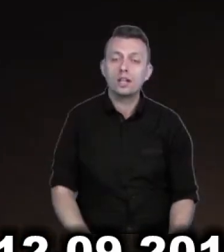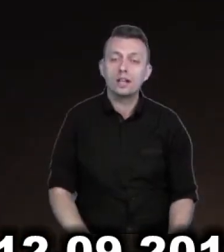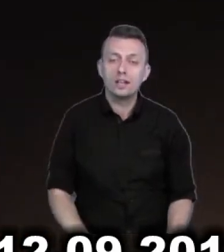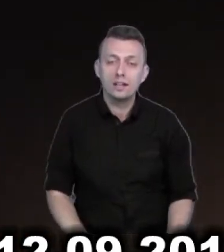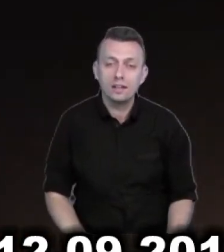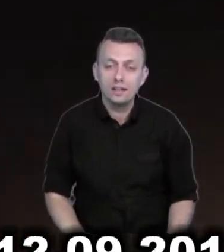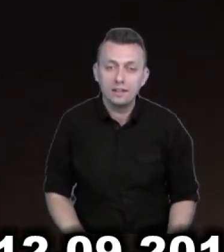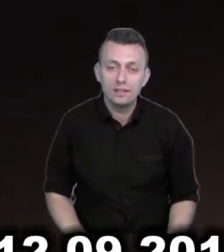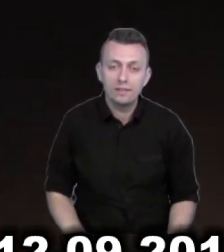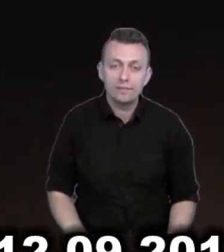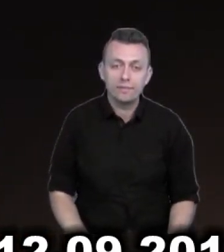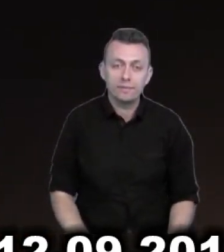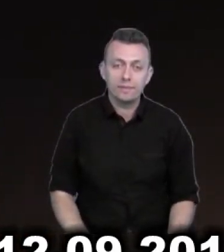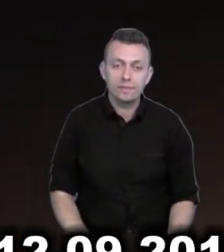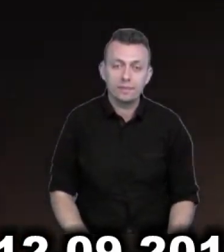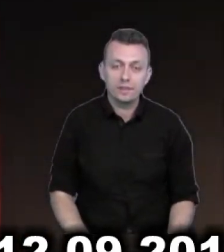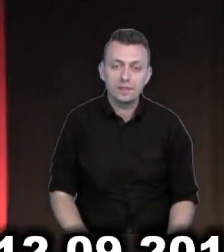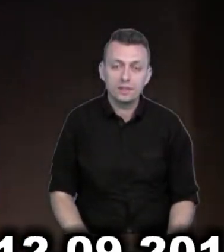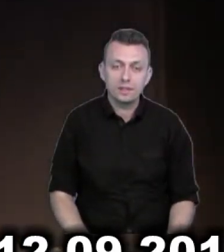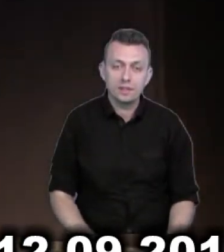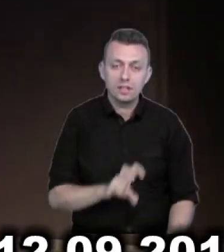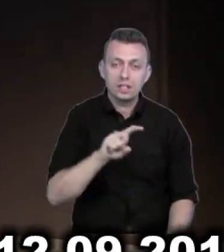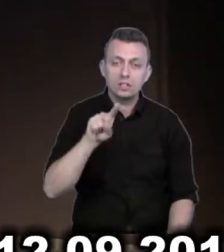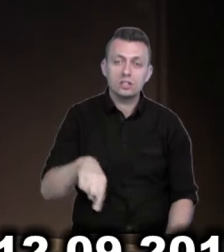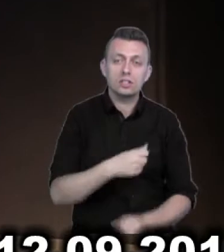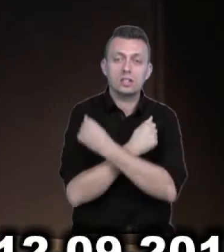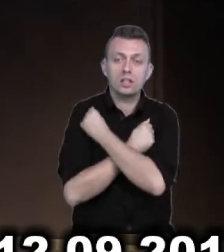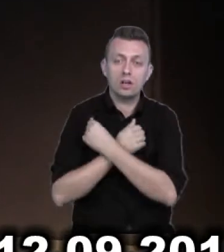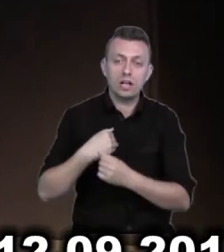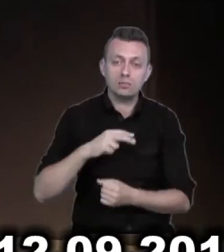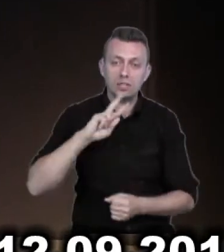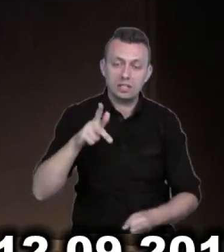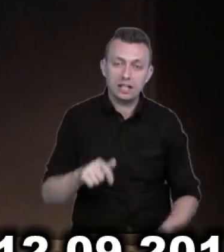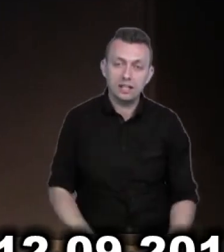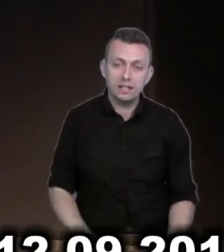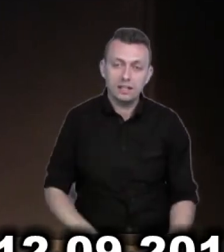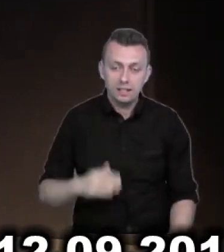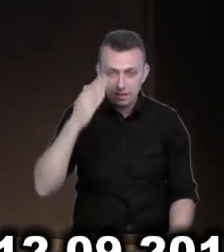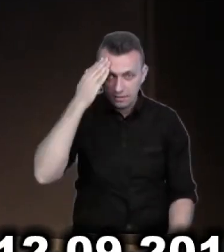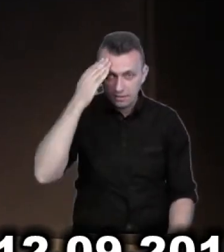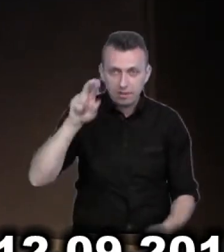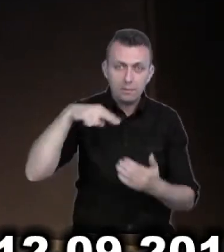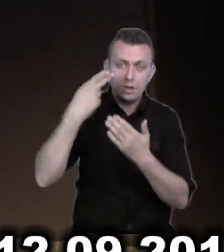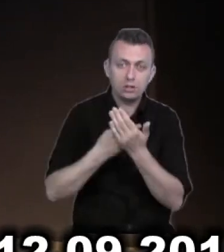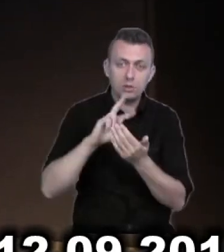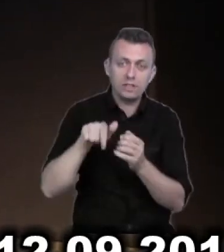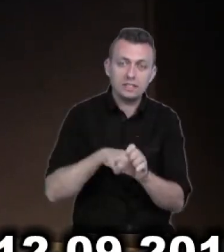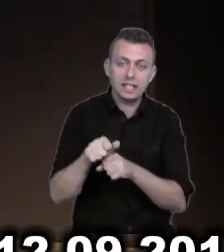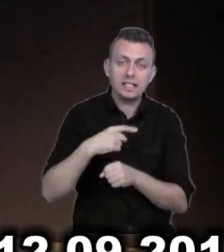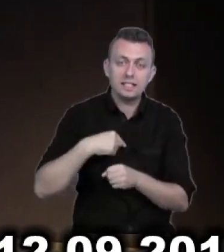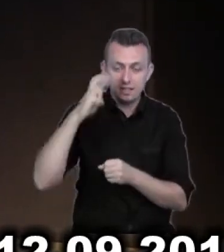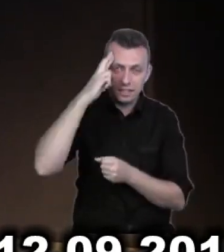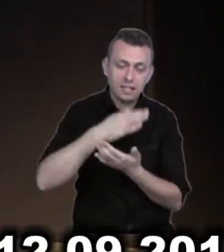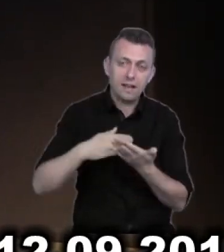Jedno z dwojga jest niewiłe tobie. Czy ty mnie kochasz? O tak. Wiem, że powiesz tak jest i ja ci uwierzę, lecz